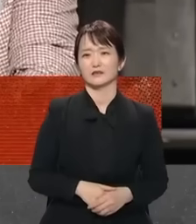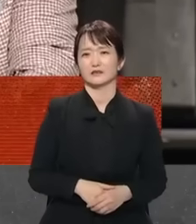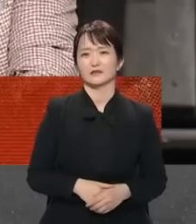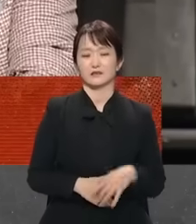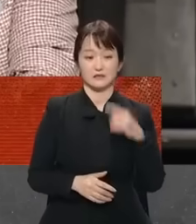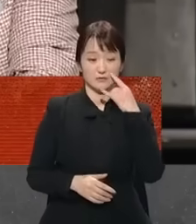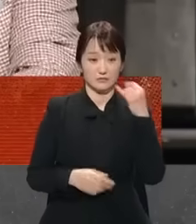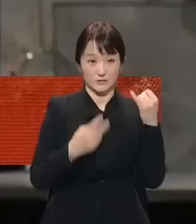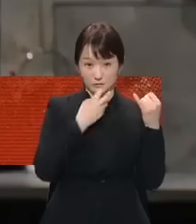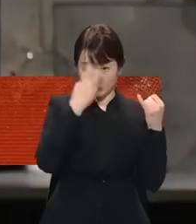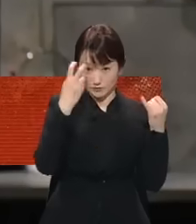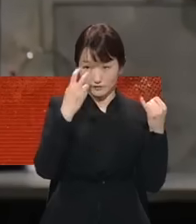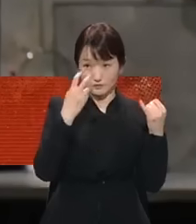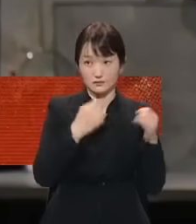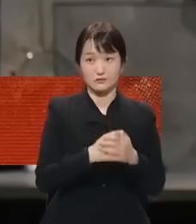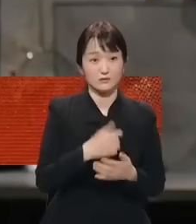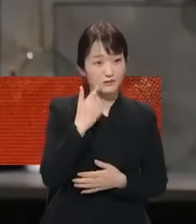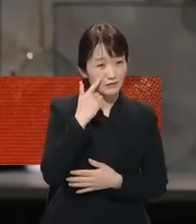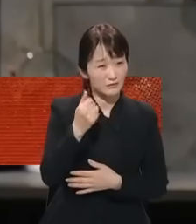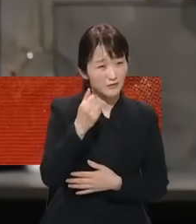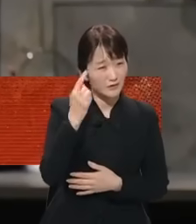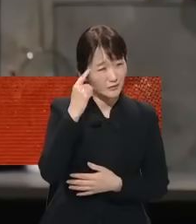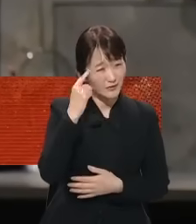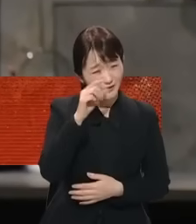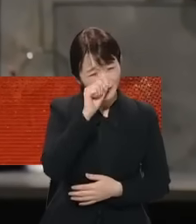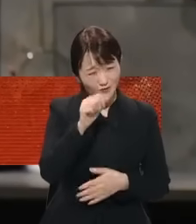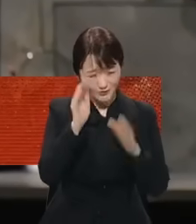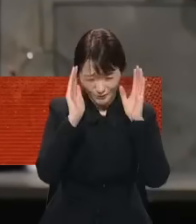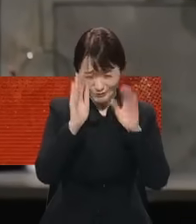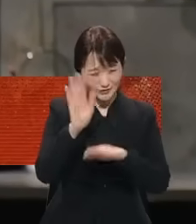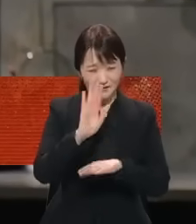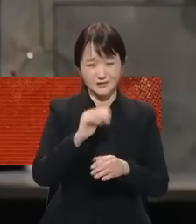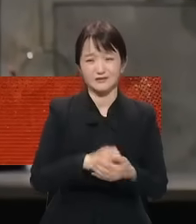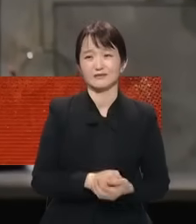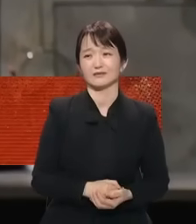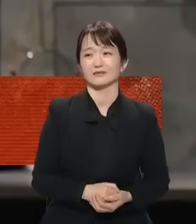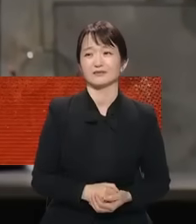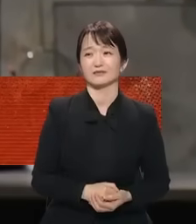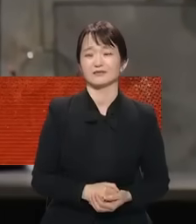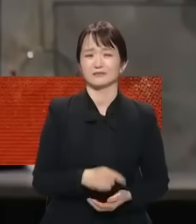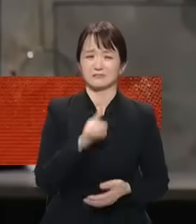엄마가 머리 좋았겠죠. 아빠가 머리는 좋았는데 공부를 안 했거나. 뭐 그게 맞겠죠. 왜?